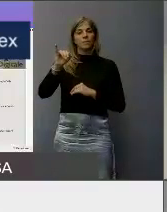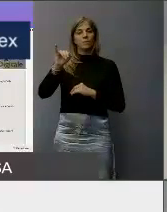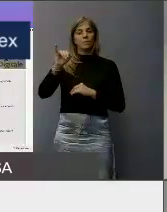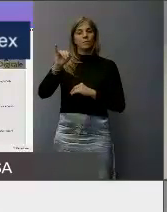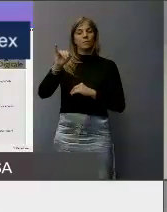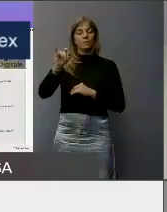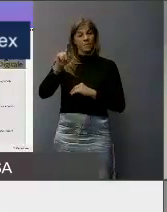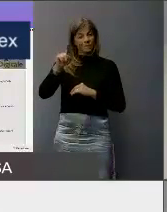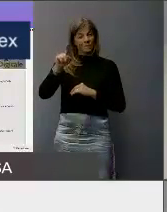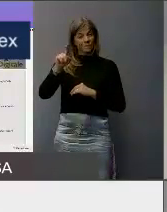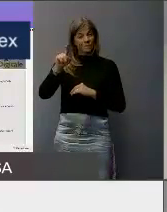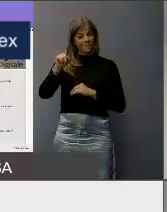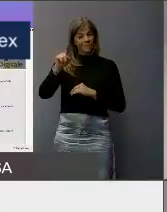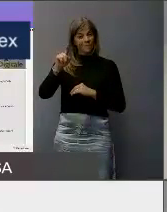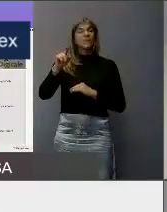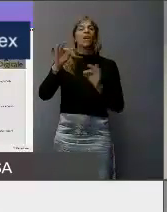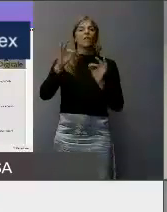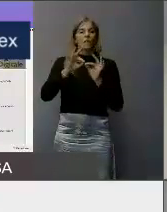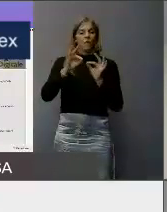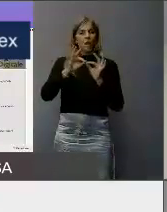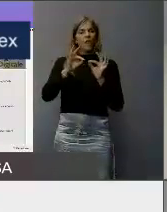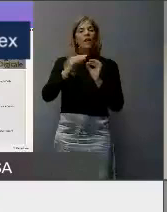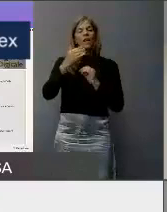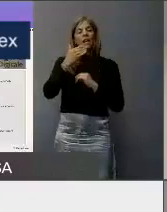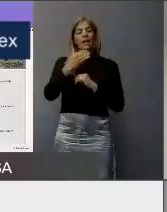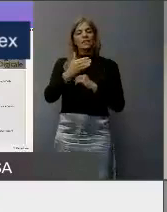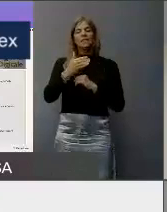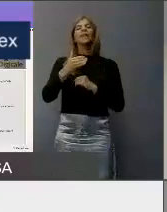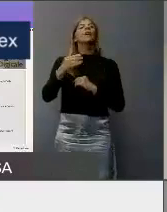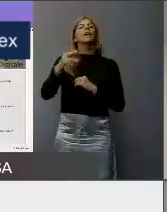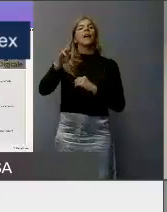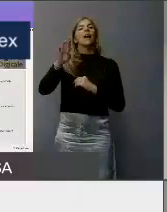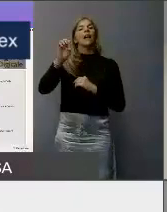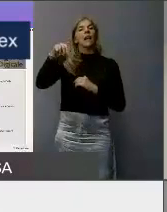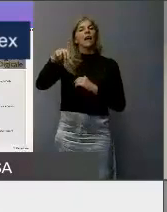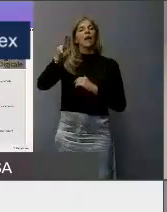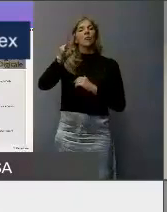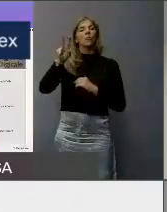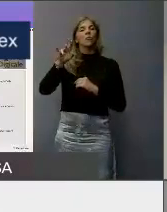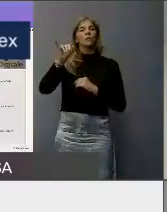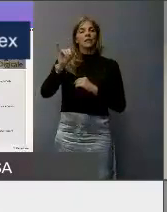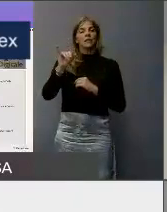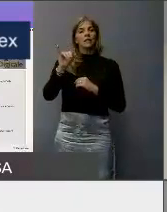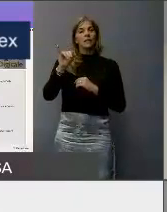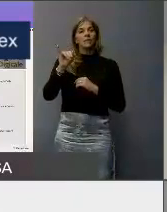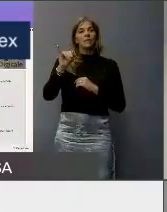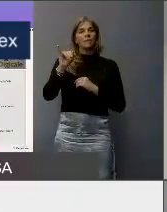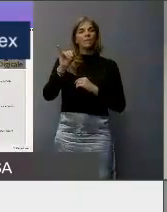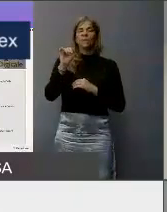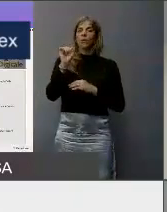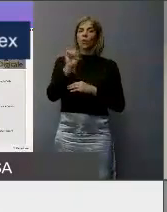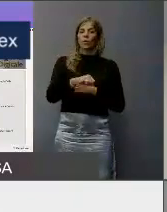favorevole reprima pini grazie consigliere remuzzi contrario